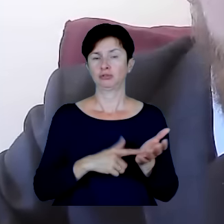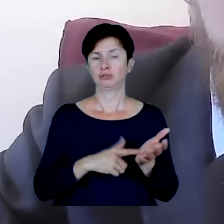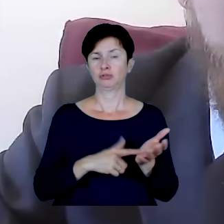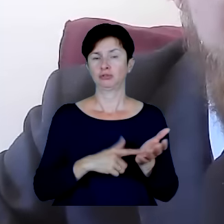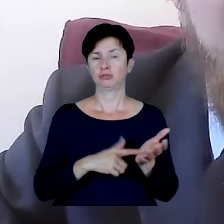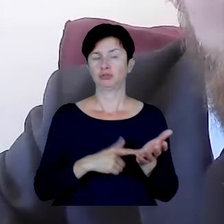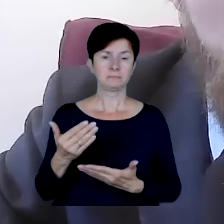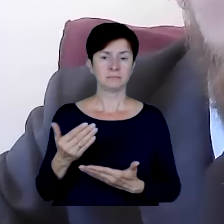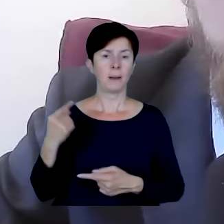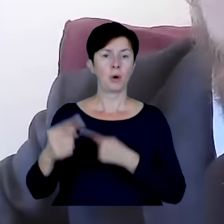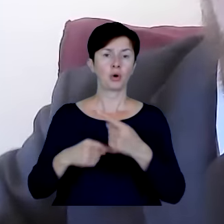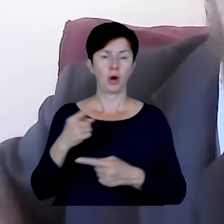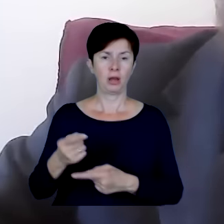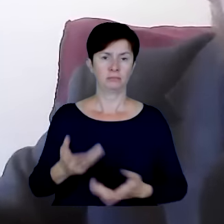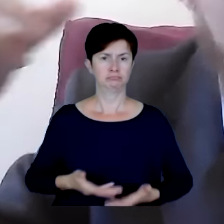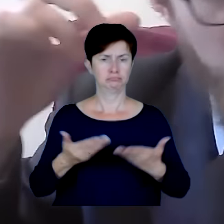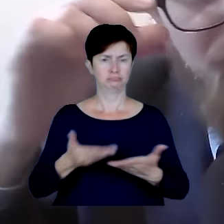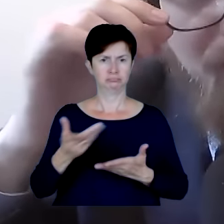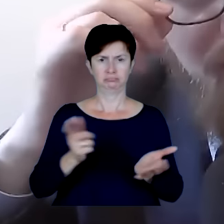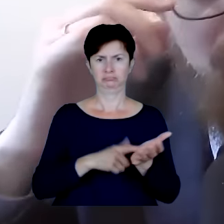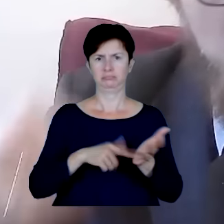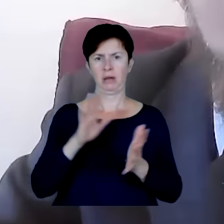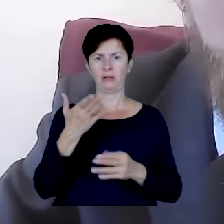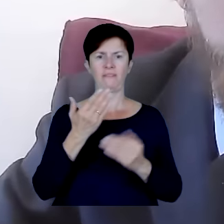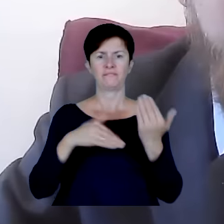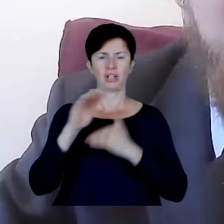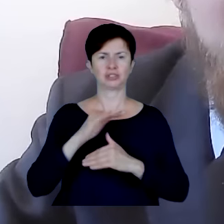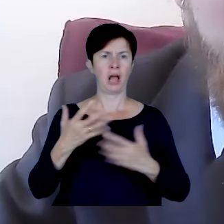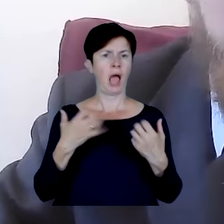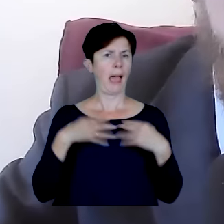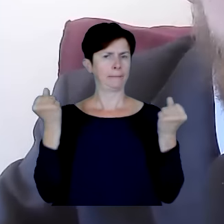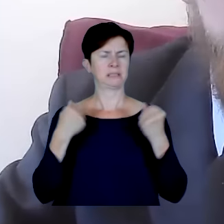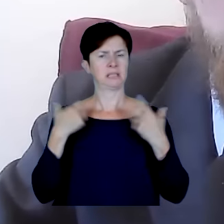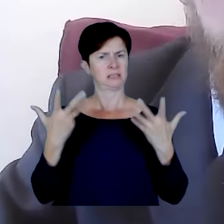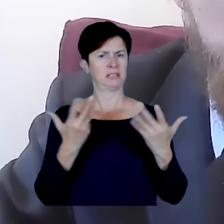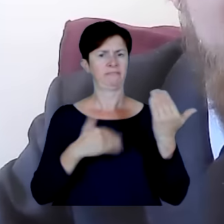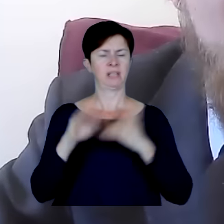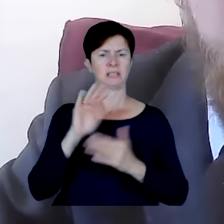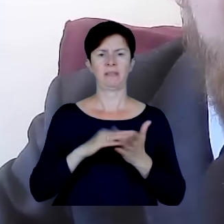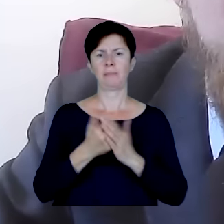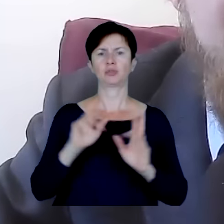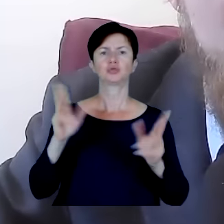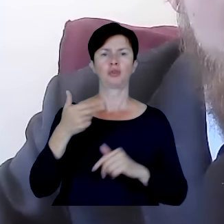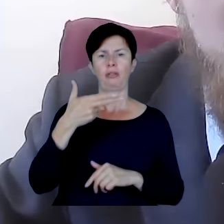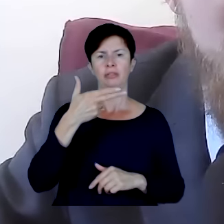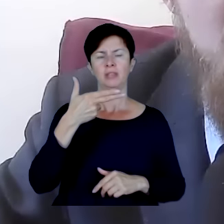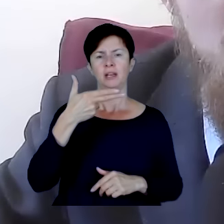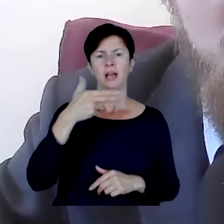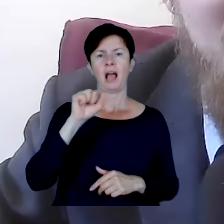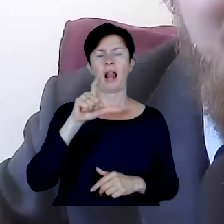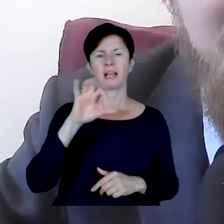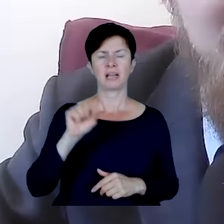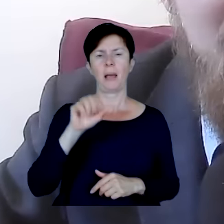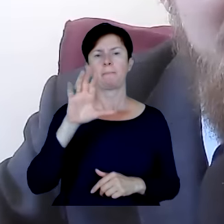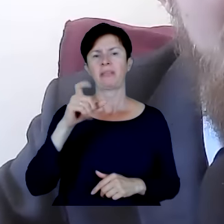roszczeniowe, bo też mają większe ambicje niż ludzie, którzy przyjechali do Europy z Bangladeszu czy z Algierii. No, ludzie, którzy się już urodzili w Europie, jest oczywiste, że będą mieli